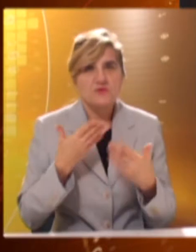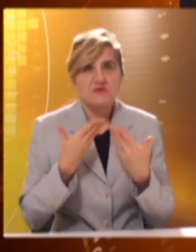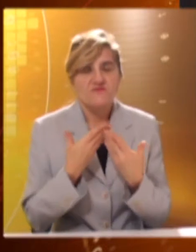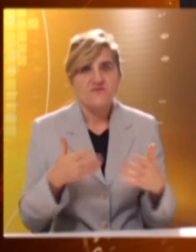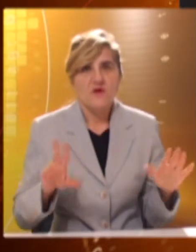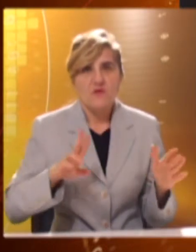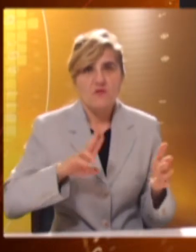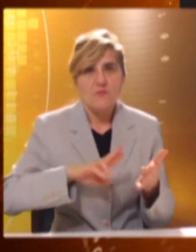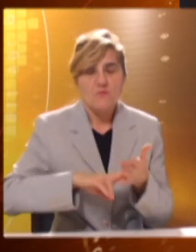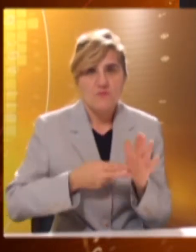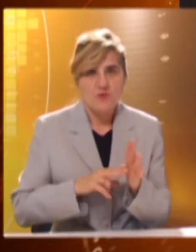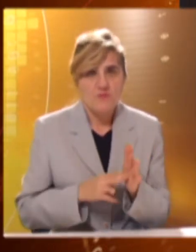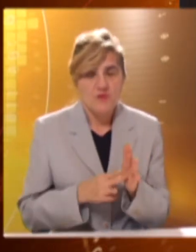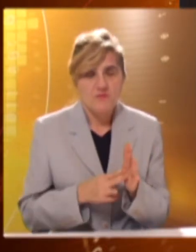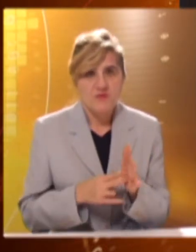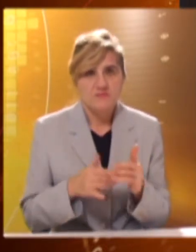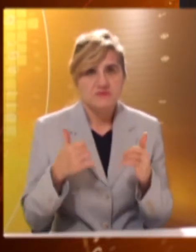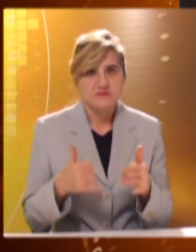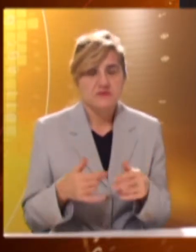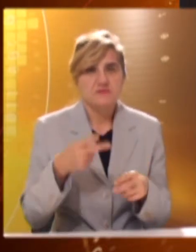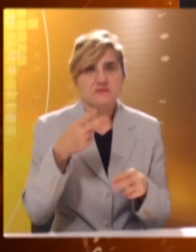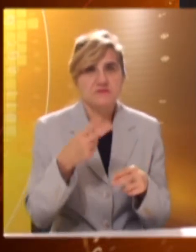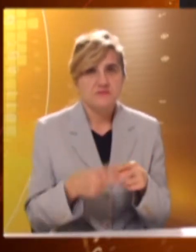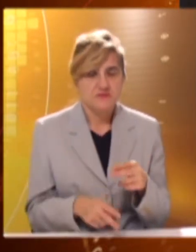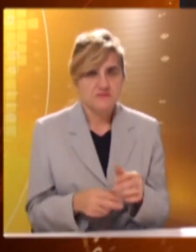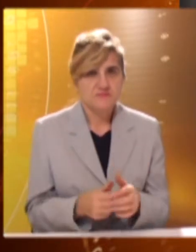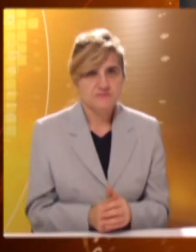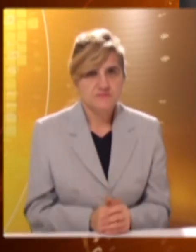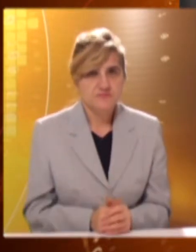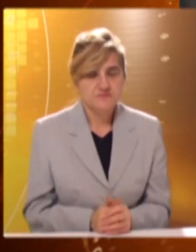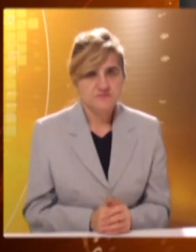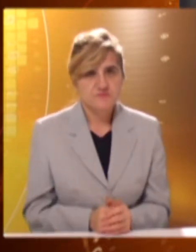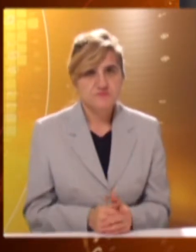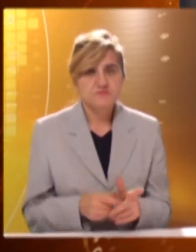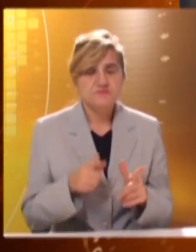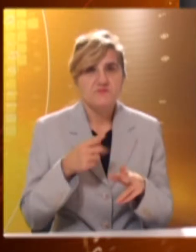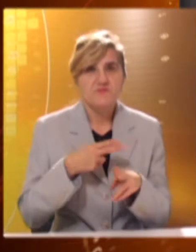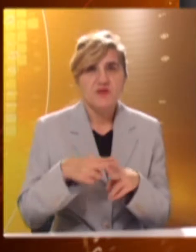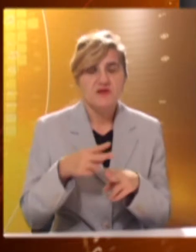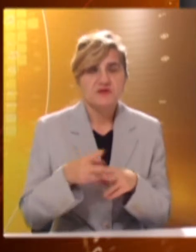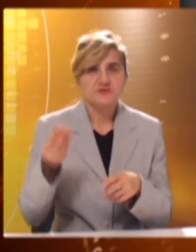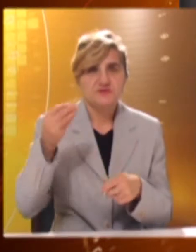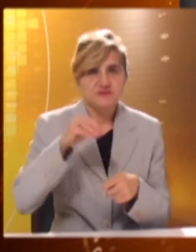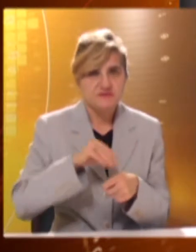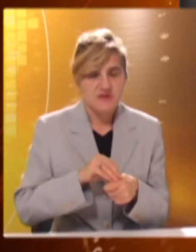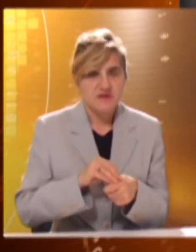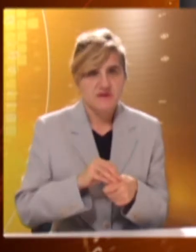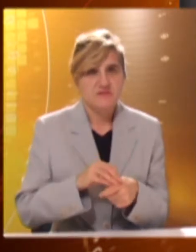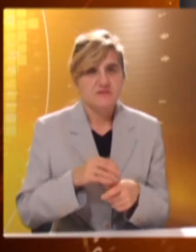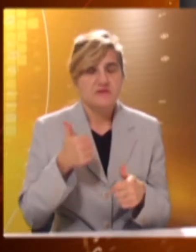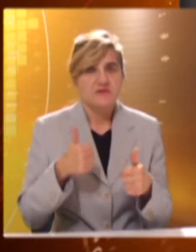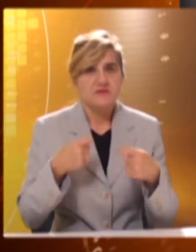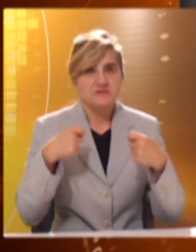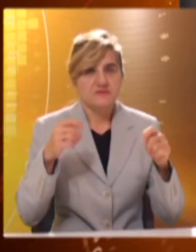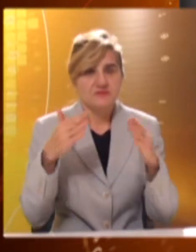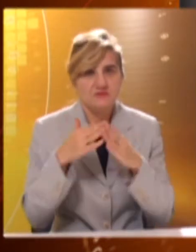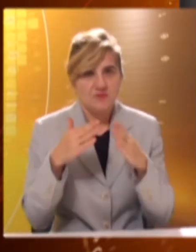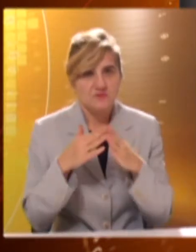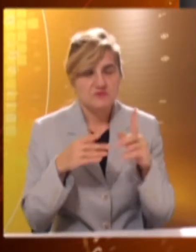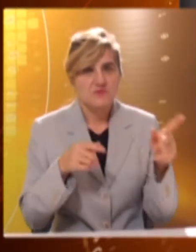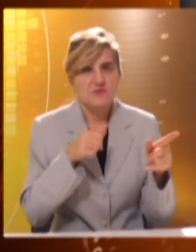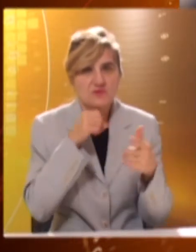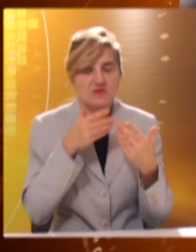probleme koje imaju već sad skoro dve decenije. Rešavanje stambenog pitanja izbegličkih porodica na teritoriji grada samo